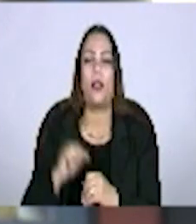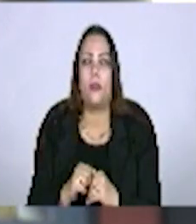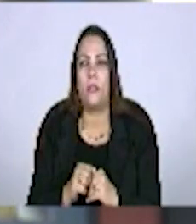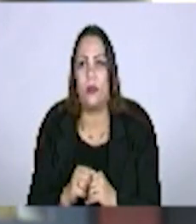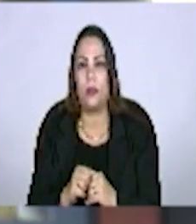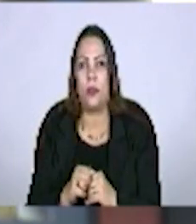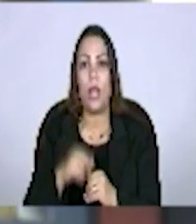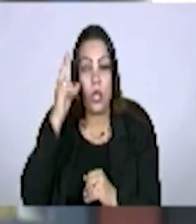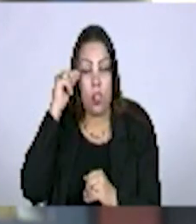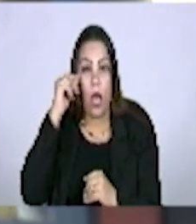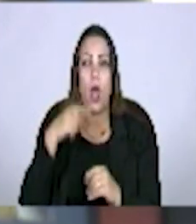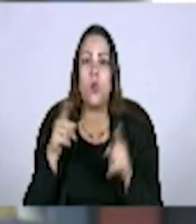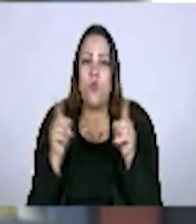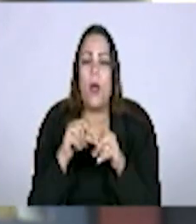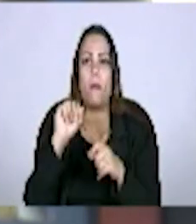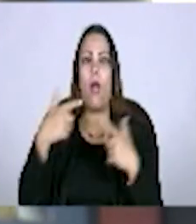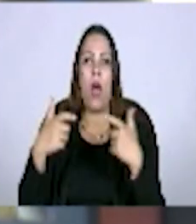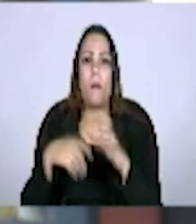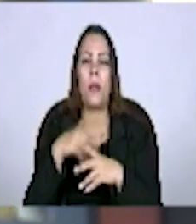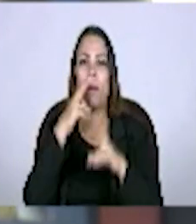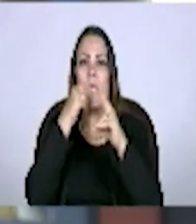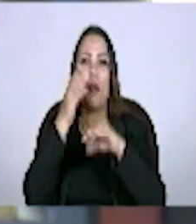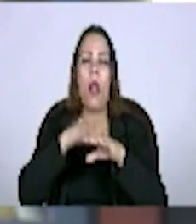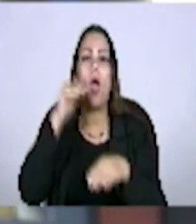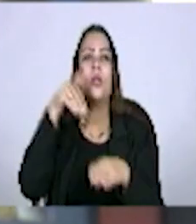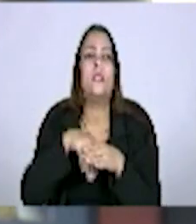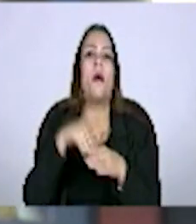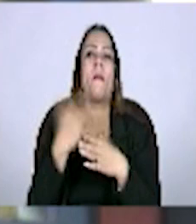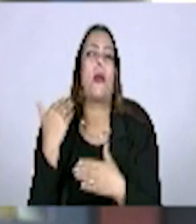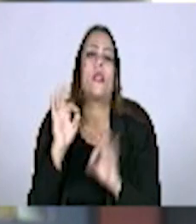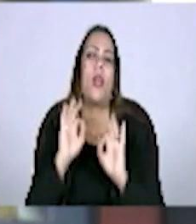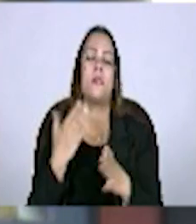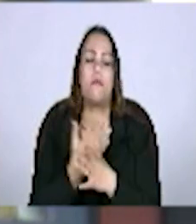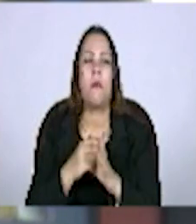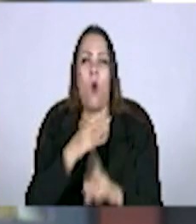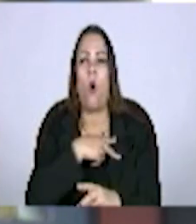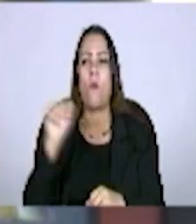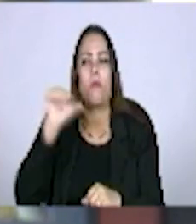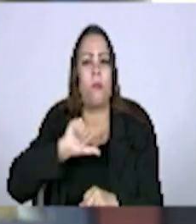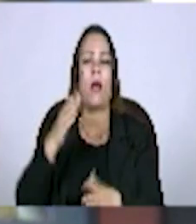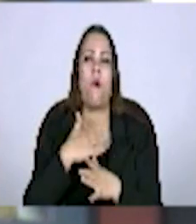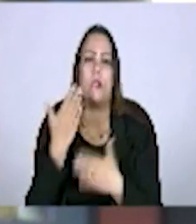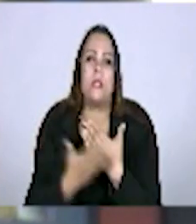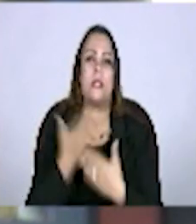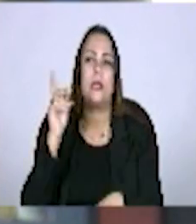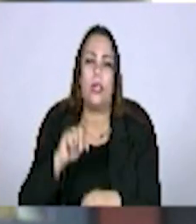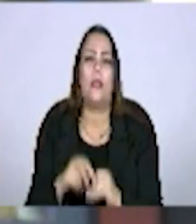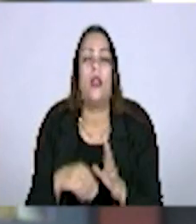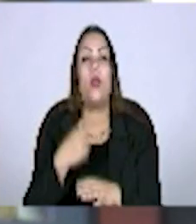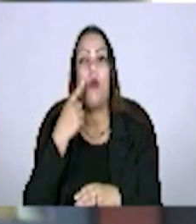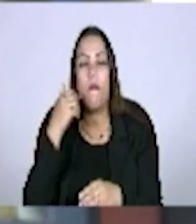ا المصغره حكومه الحرب بدات تتحدث عن انتخابات مبكره يعني وانتخابات مبكره